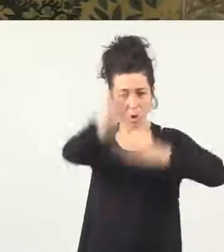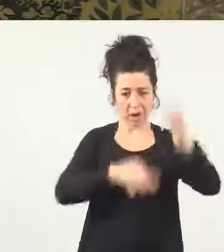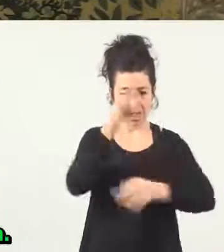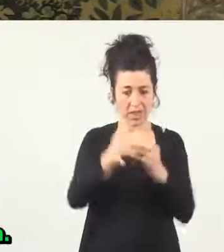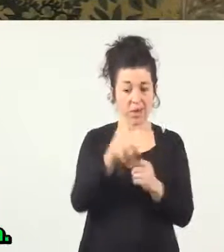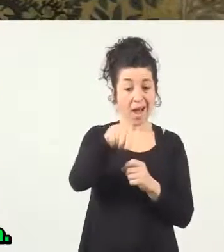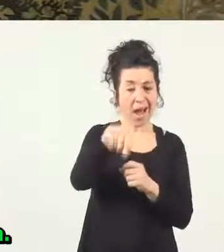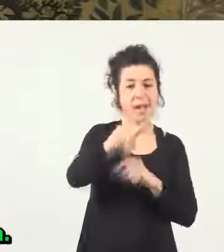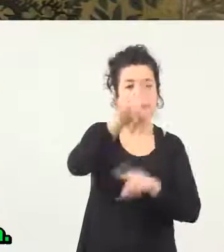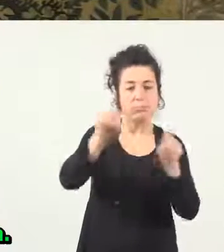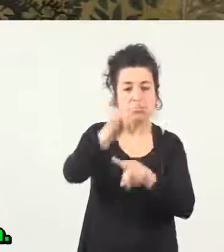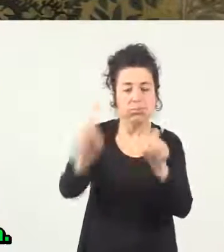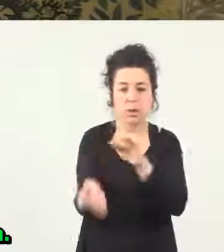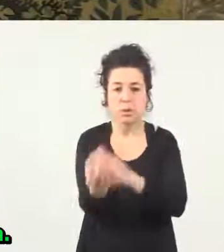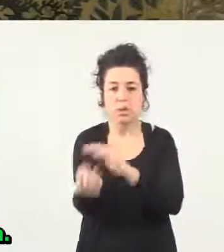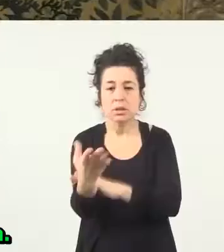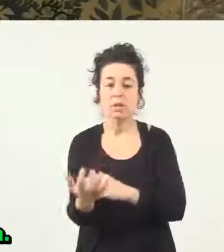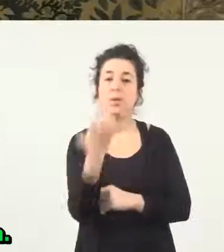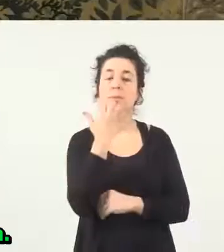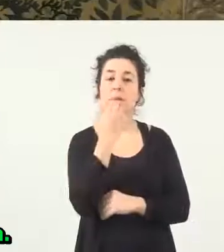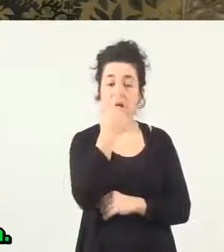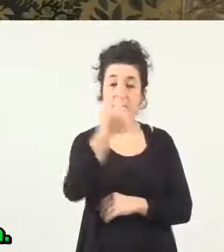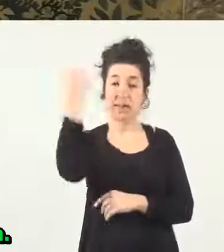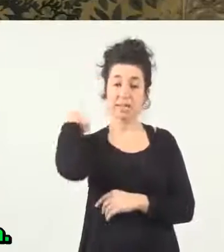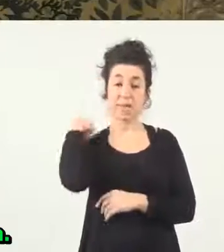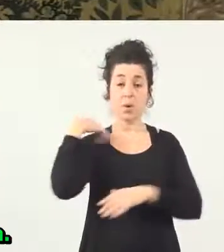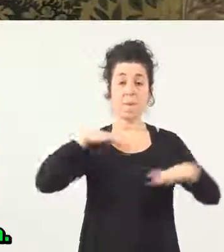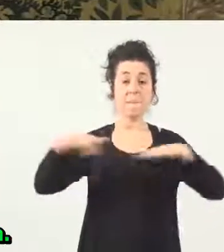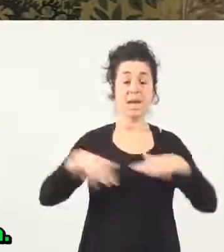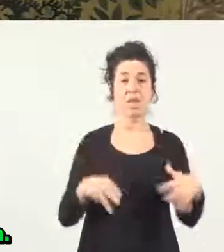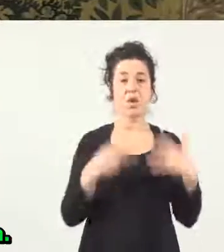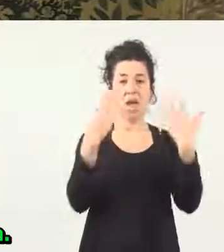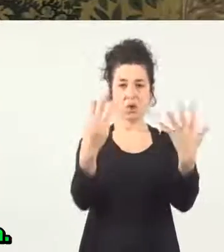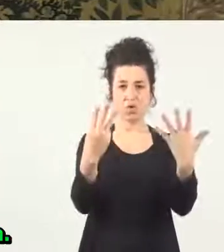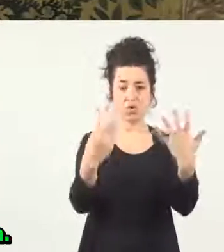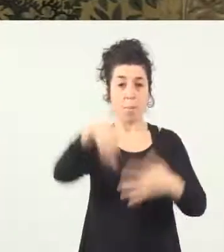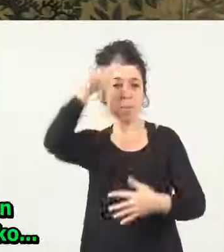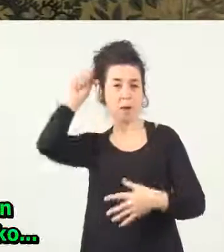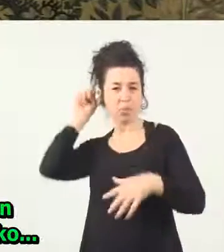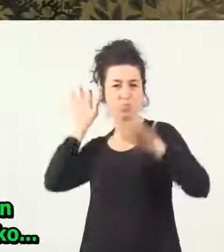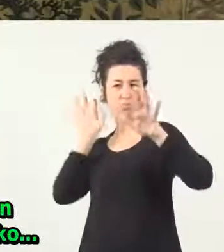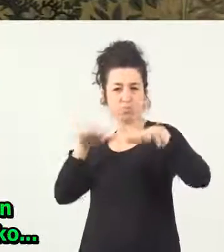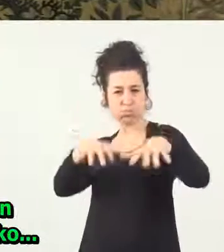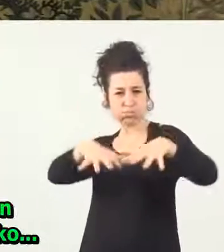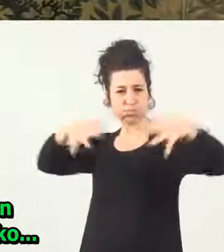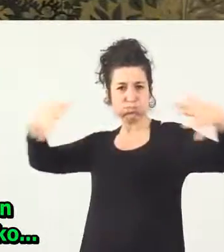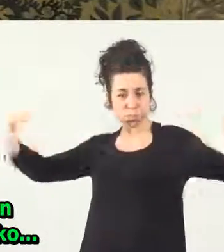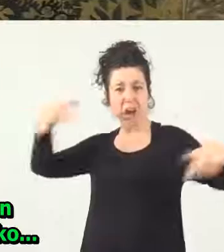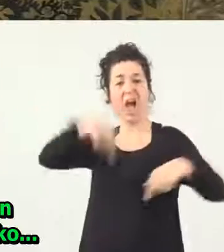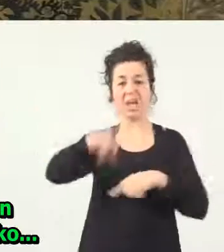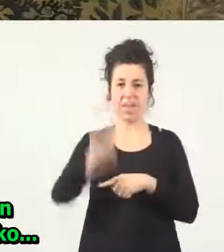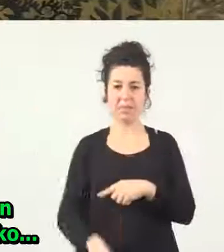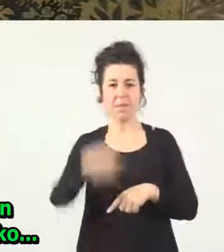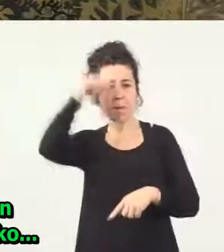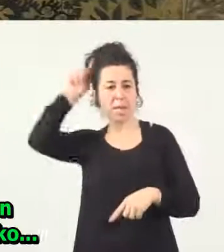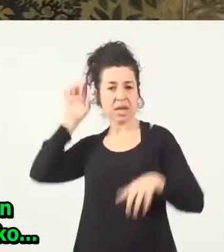berriak, hor igaz adibidez martxoaren 8an, Madrilen adibidez egin zen manifarraldoia, hemen ere bai Euskal Herrian, baina Madrilen izan zen